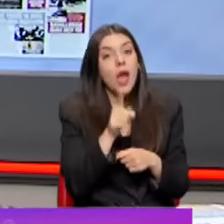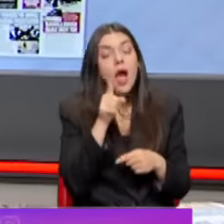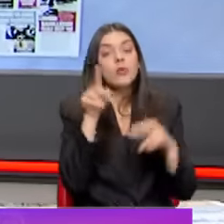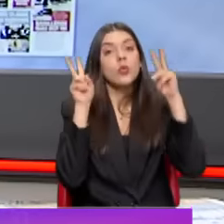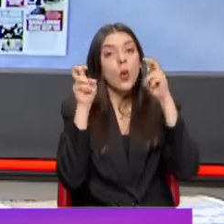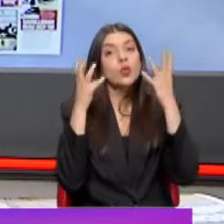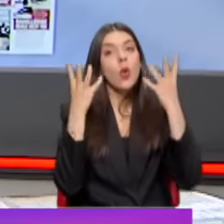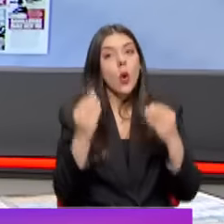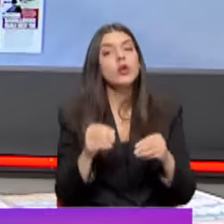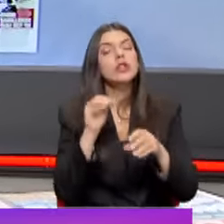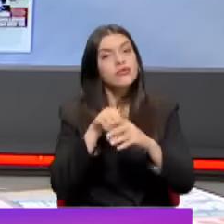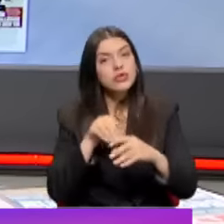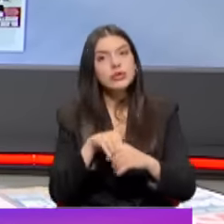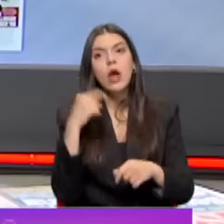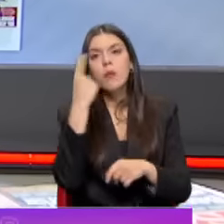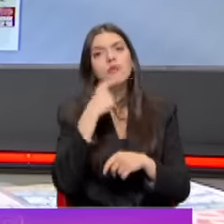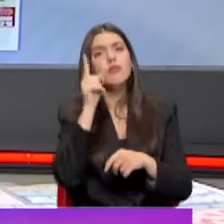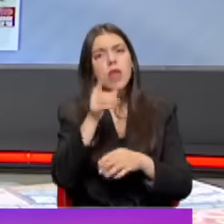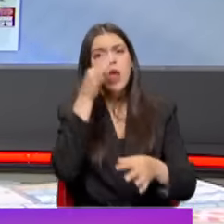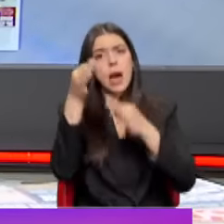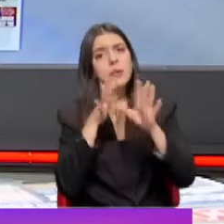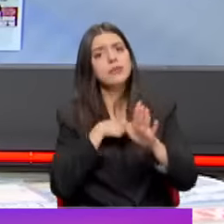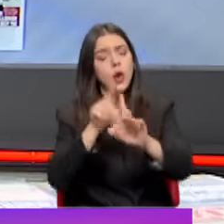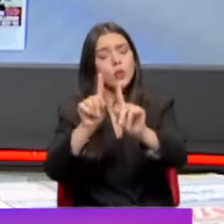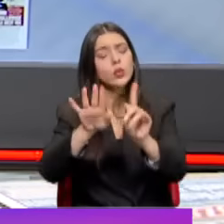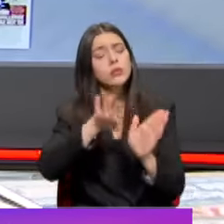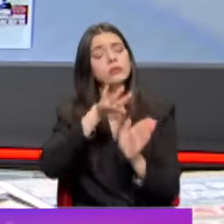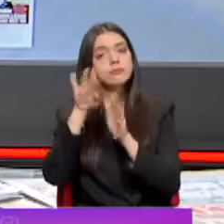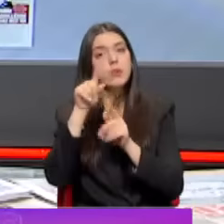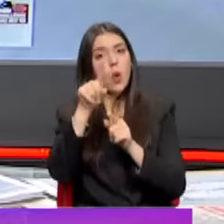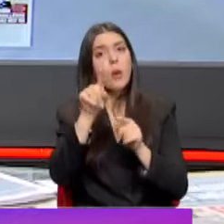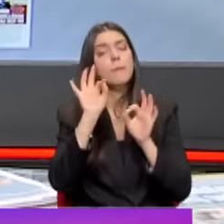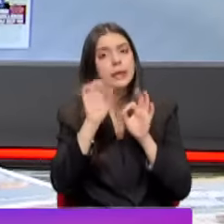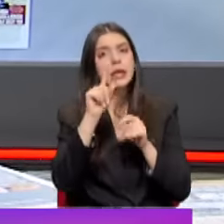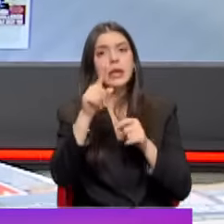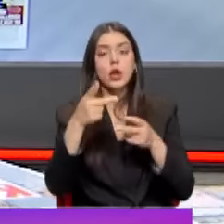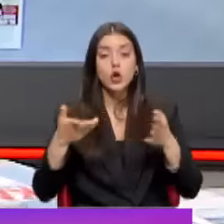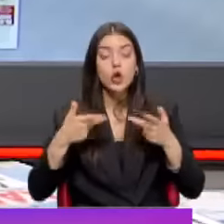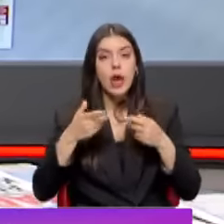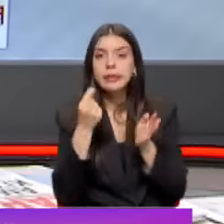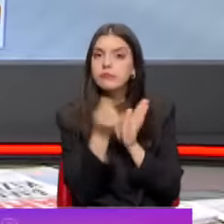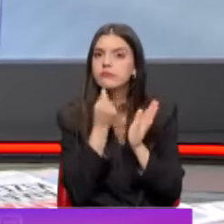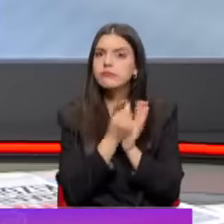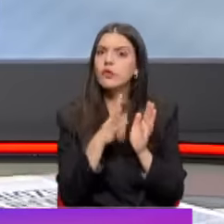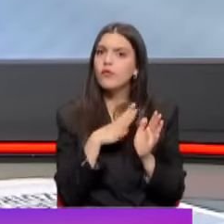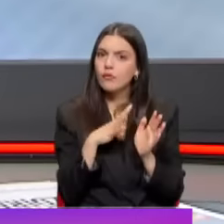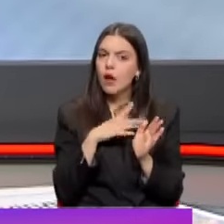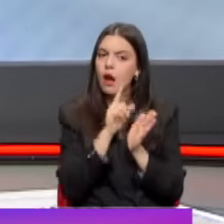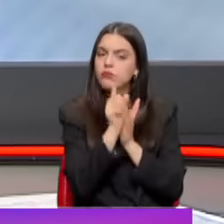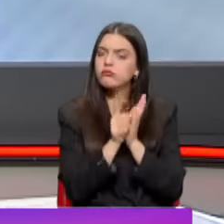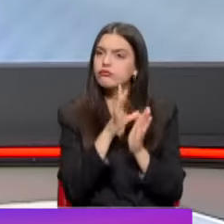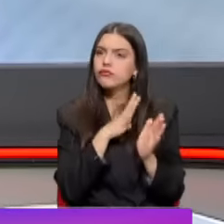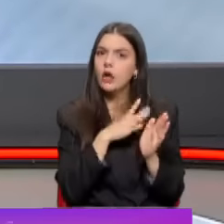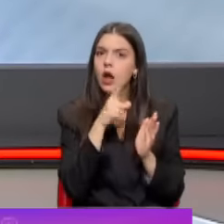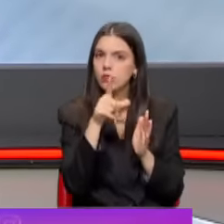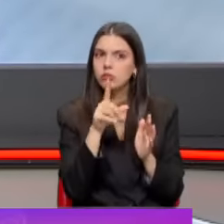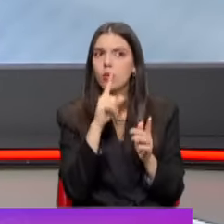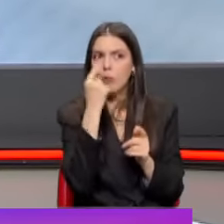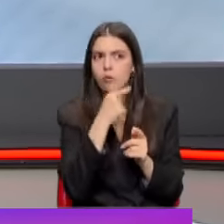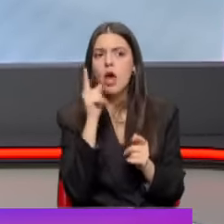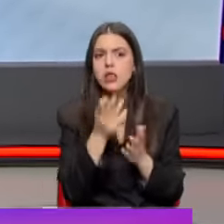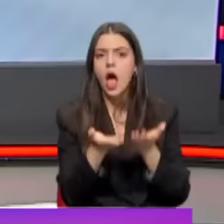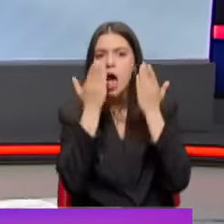mülakat konusunda da birazdan haber aktaracağız Bu arada ona dair de bir yönetmelik bir rehber yayınlandı Sözde kaldırılacaktır